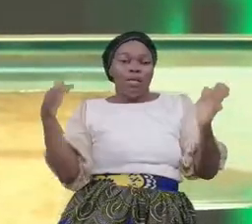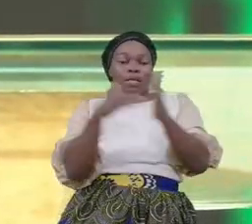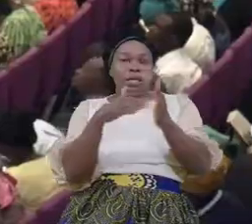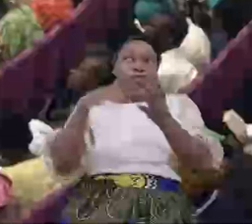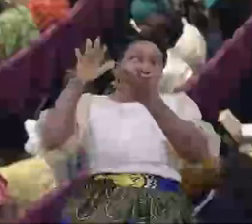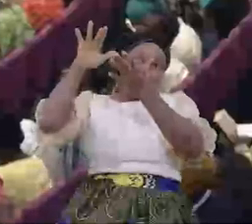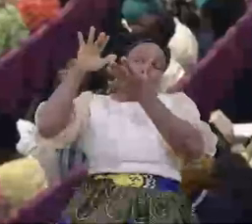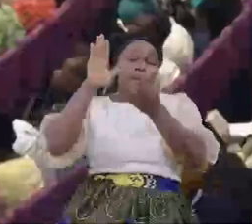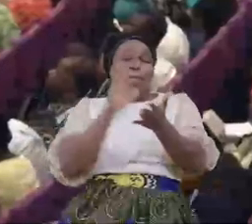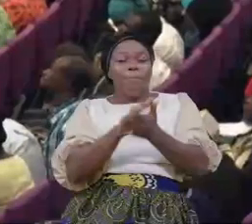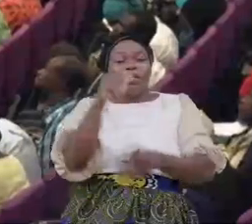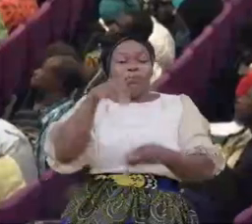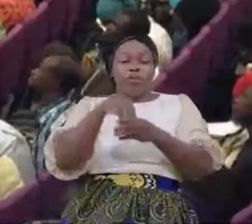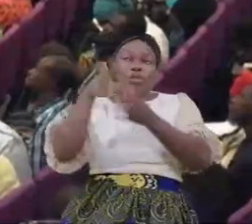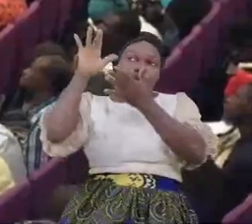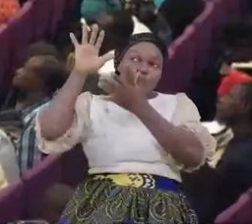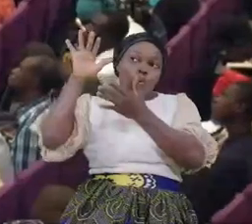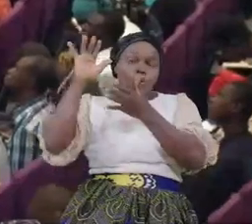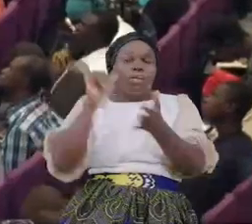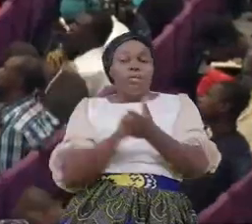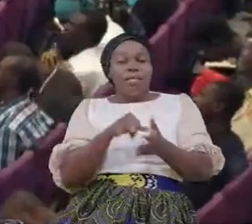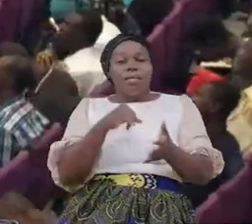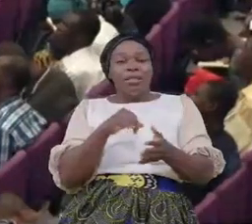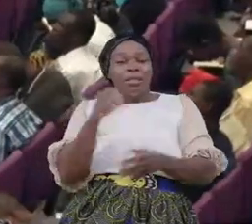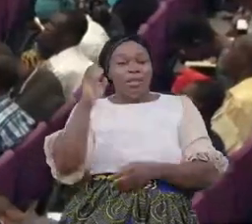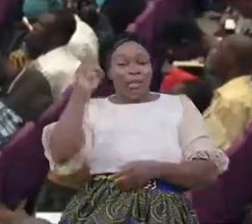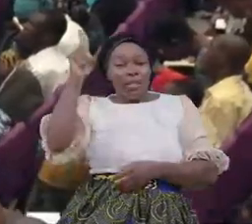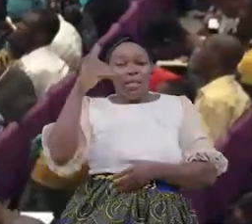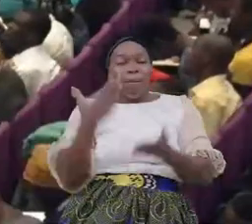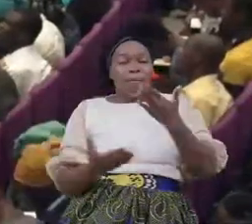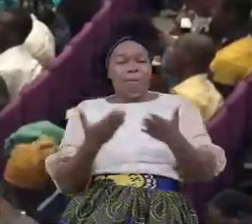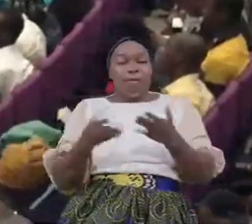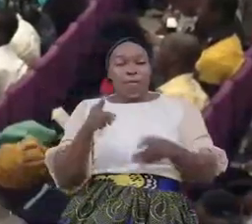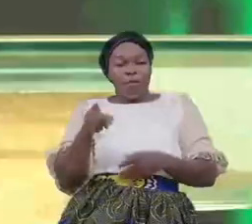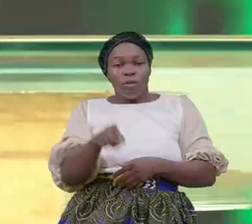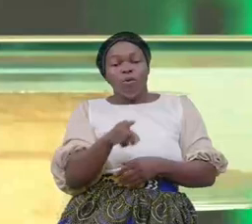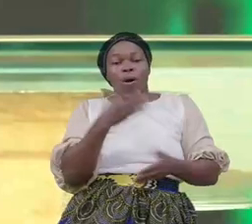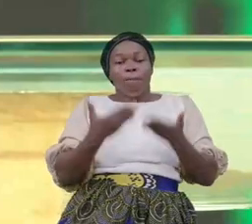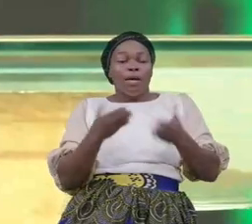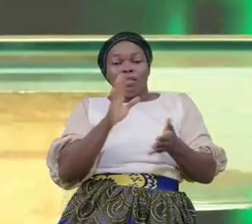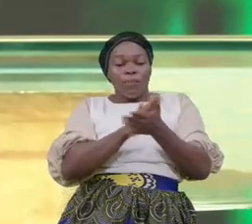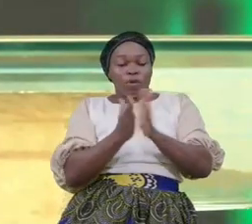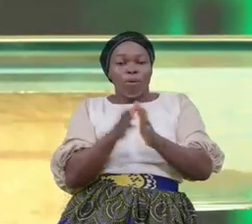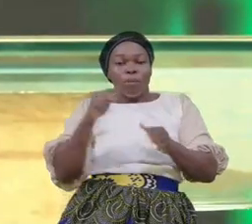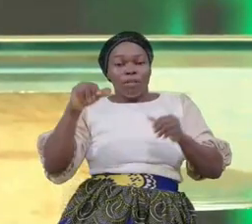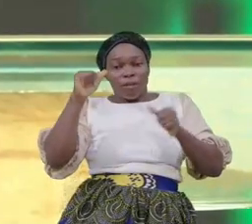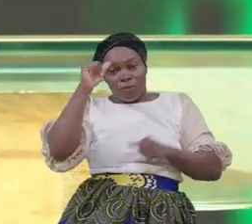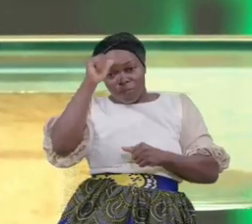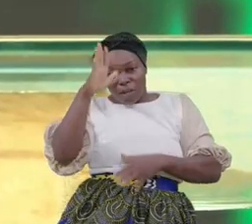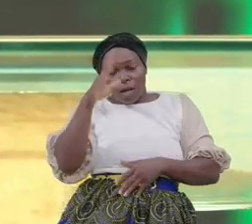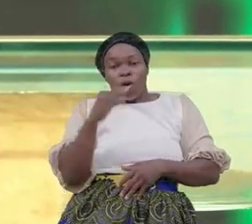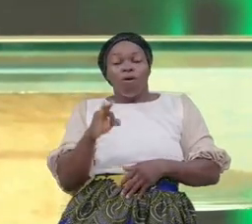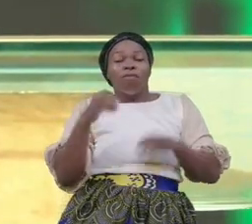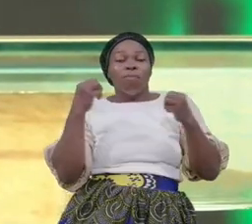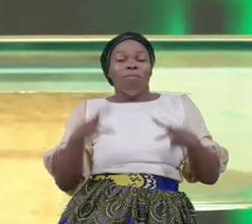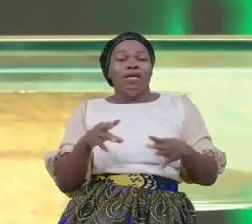espérance, il crut, en sorte qu'il devint père d'un grand nombre de nations, selon ce qui lui avait été